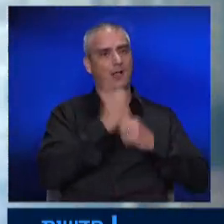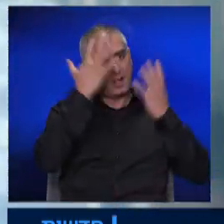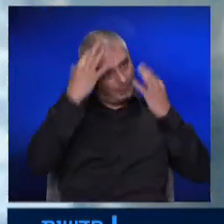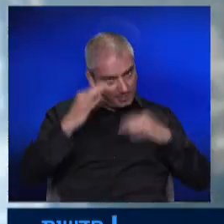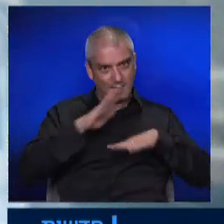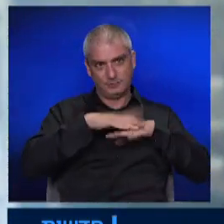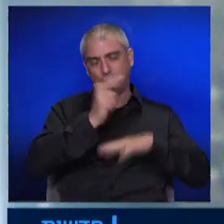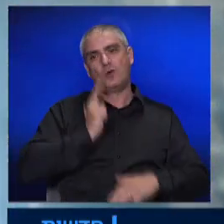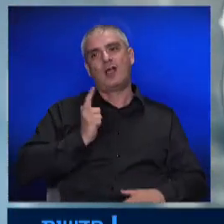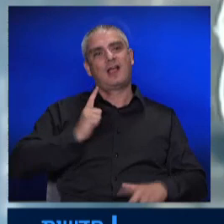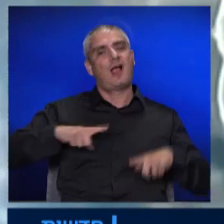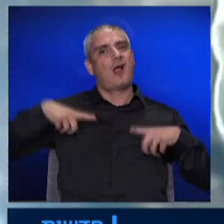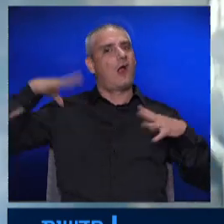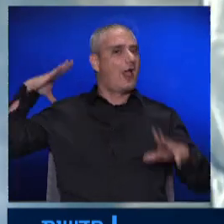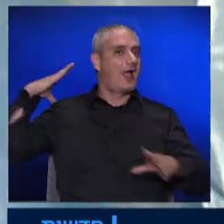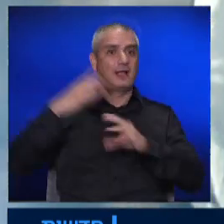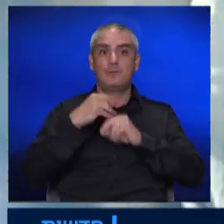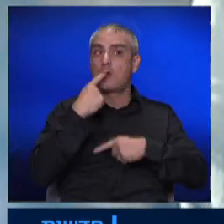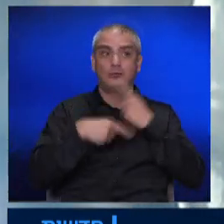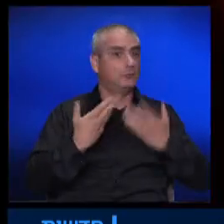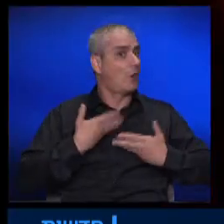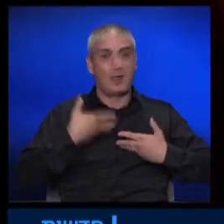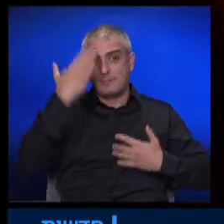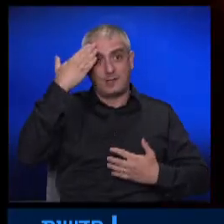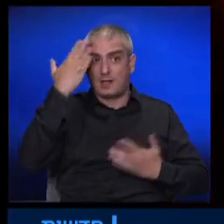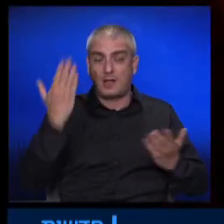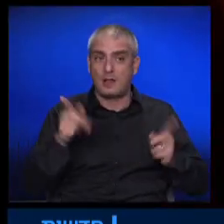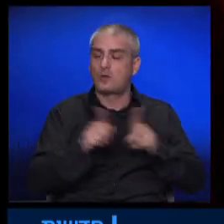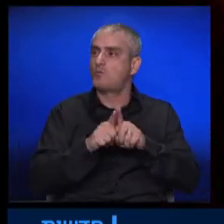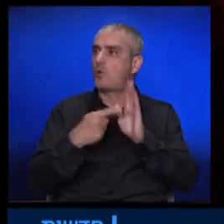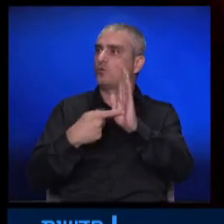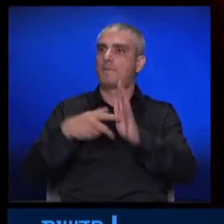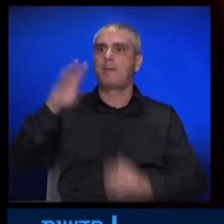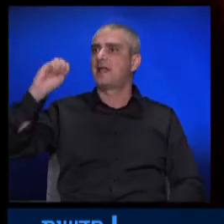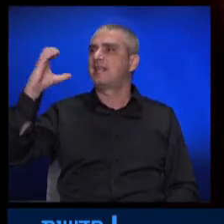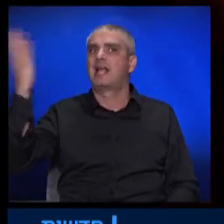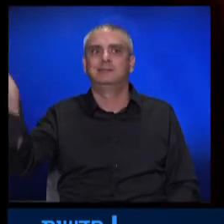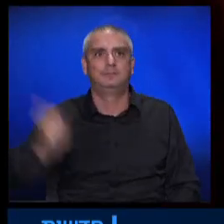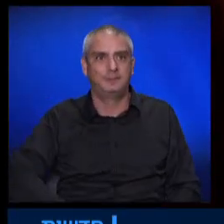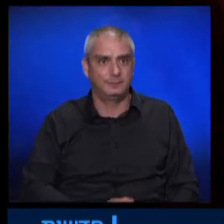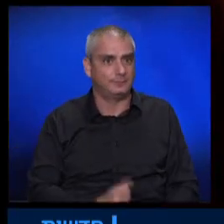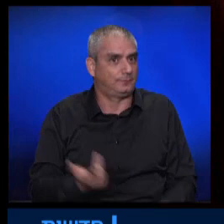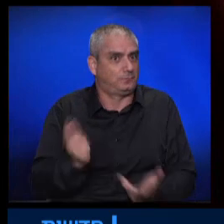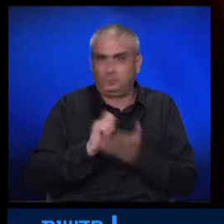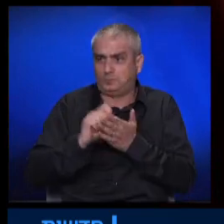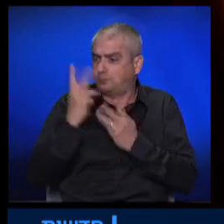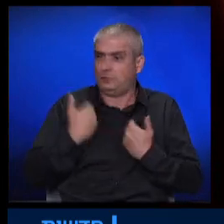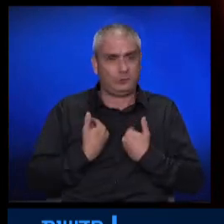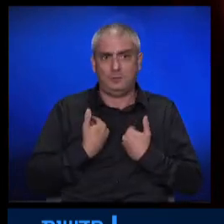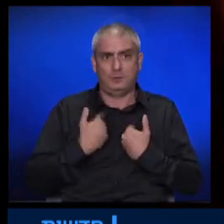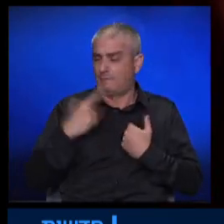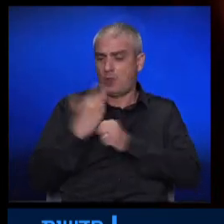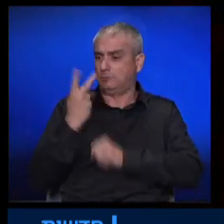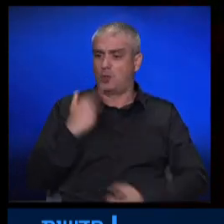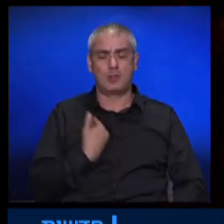לה כל חייו. כל השנים לא קיבלתי הכרה, נניח כמו למתי כספי. שהוא לא כתב יותר ממני, ולא הצליח יותר ממני, אבל